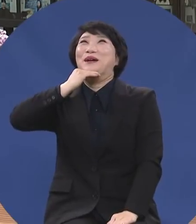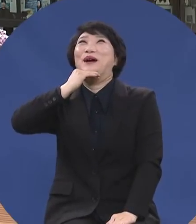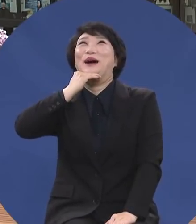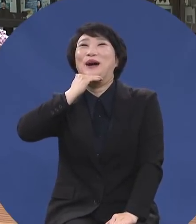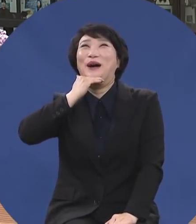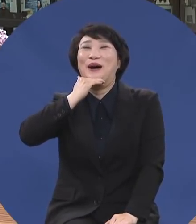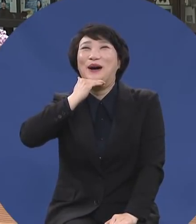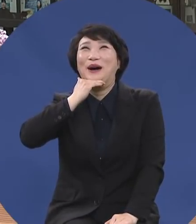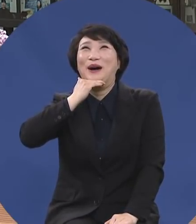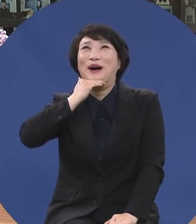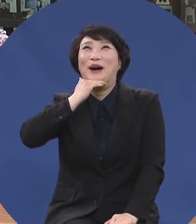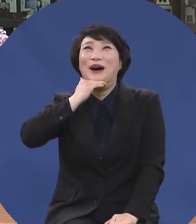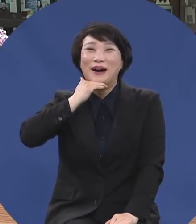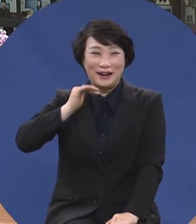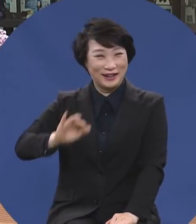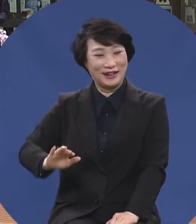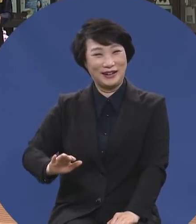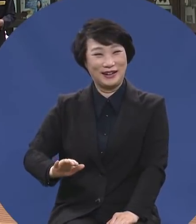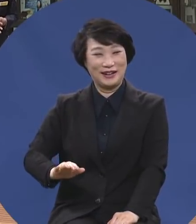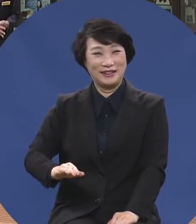얼마나 희망찬